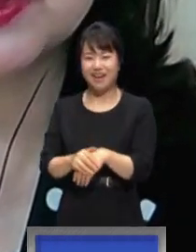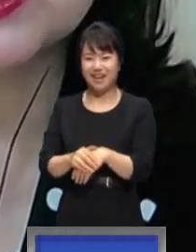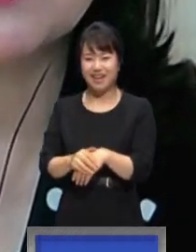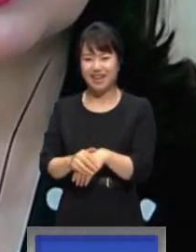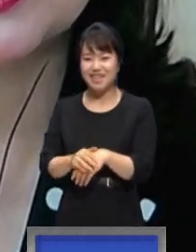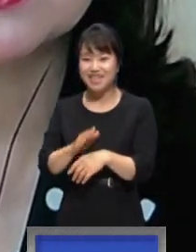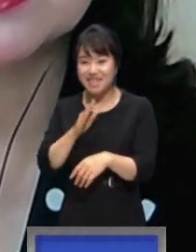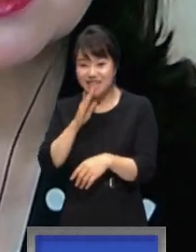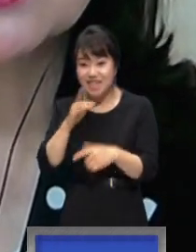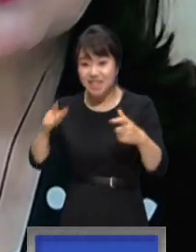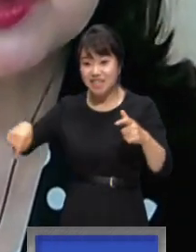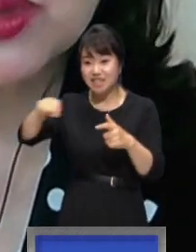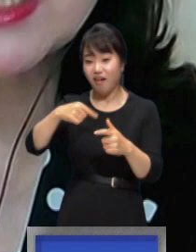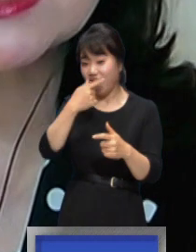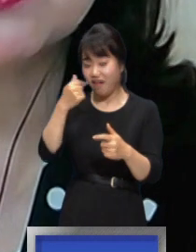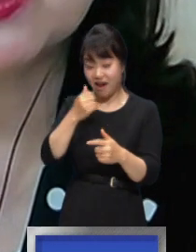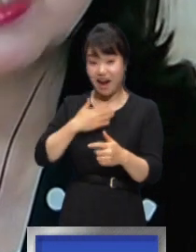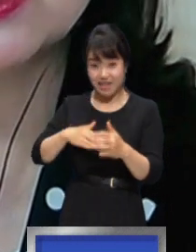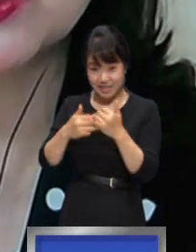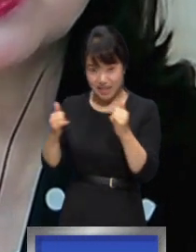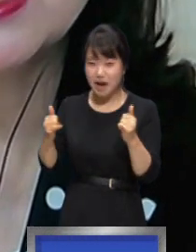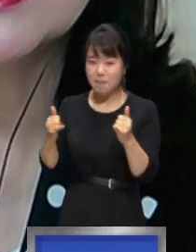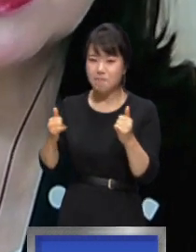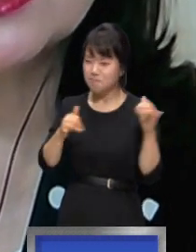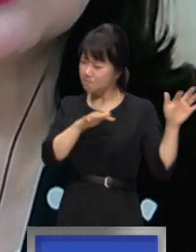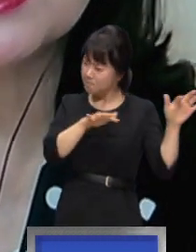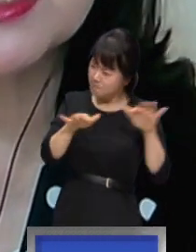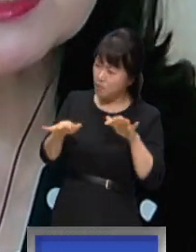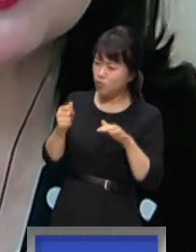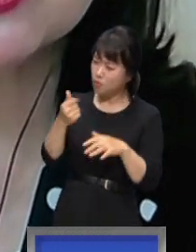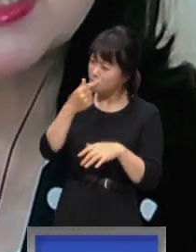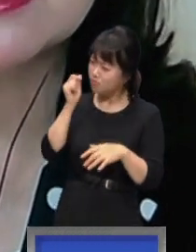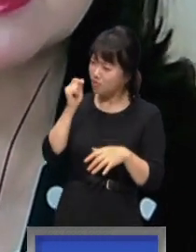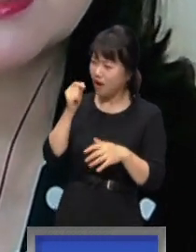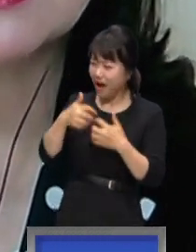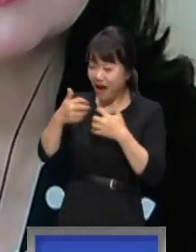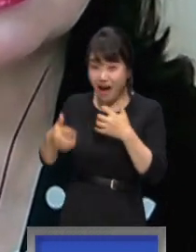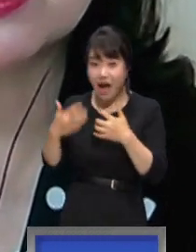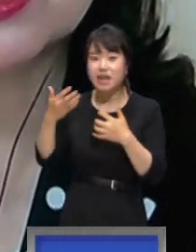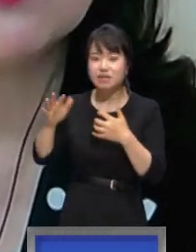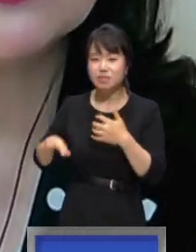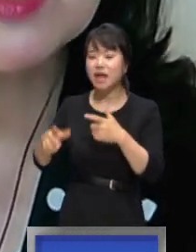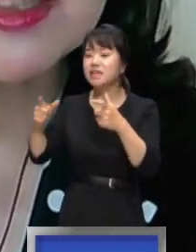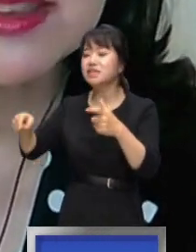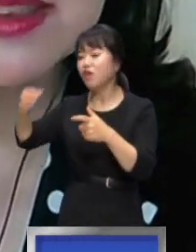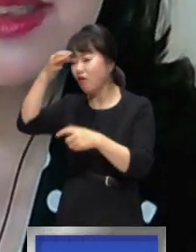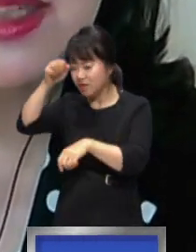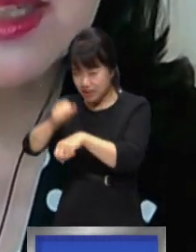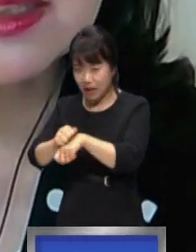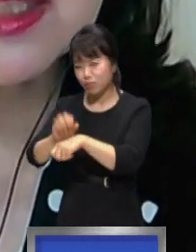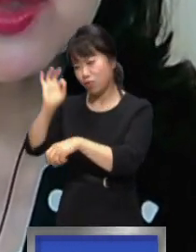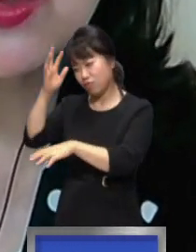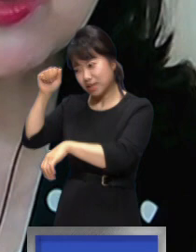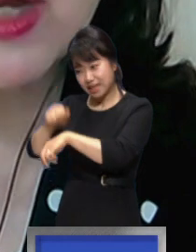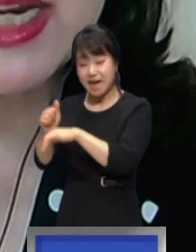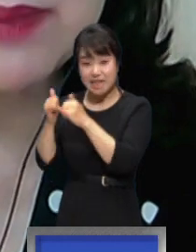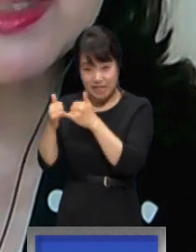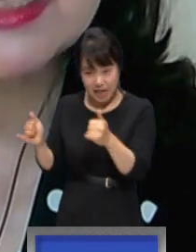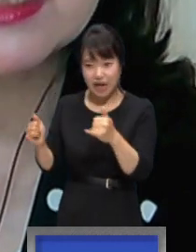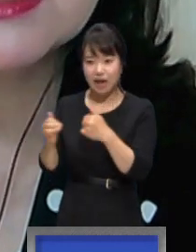프로페셔널한 프로그램보다는 부족할지 몰라도 지역 예술가들과 지역 전문가들